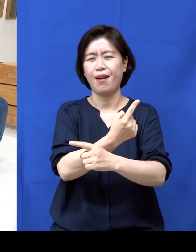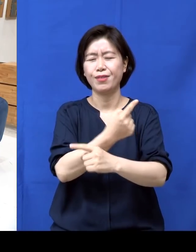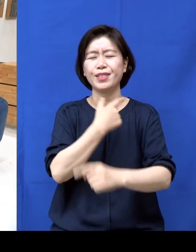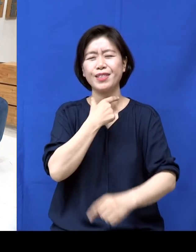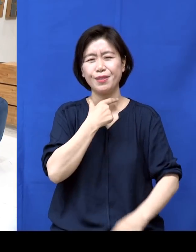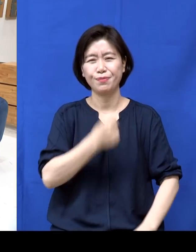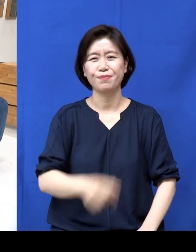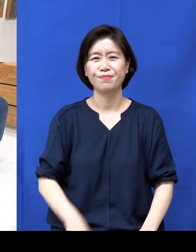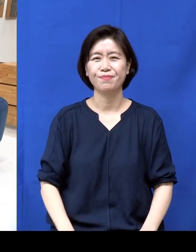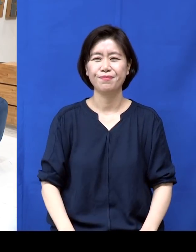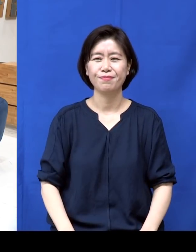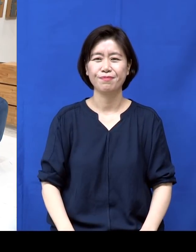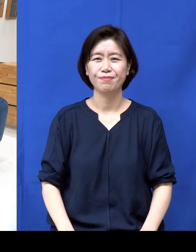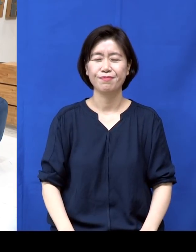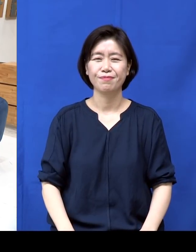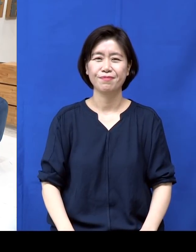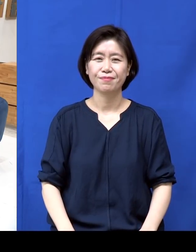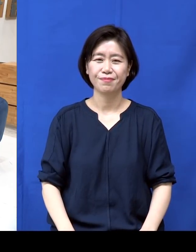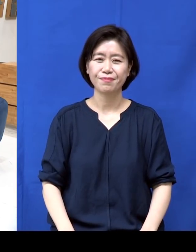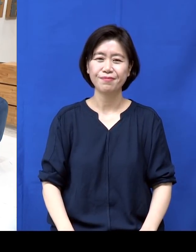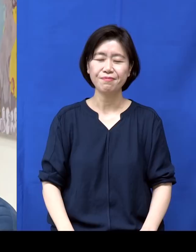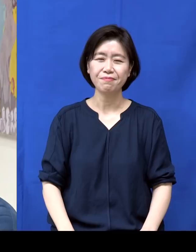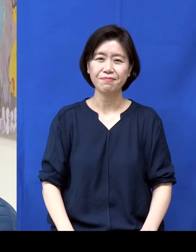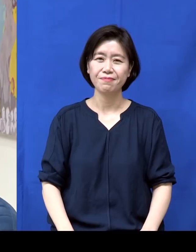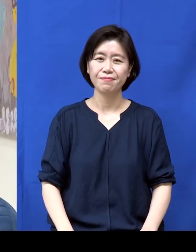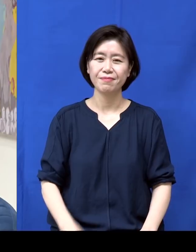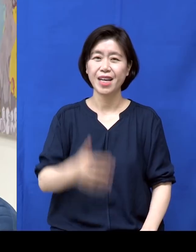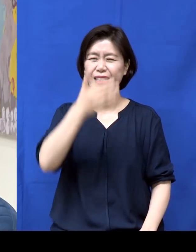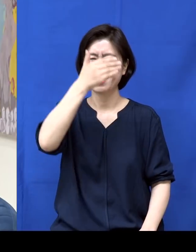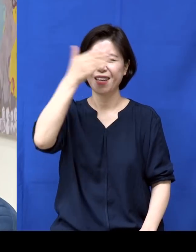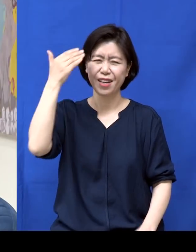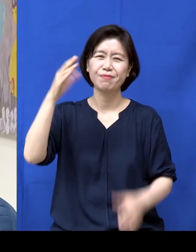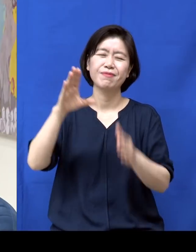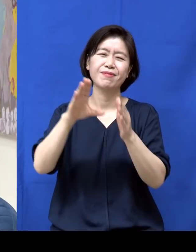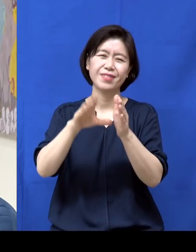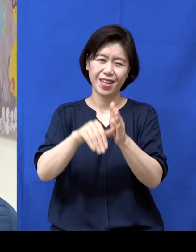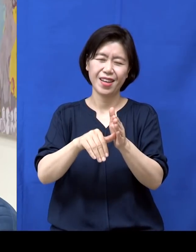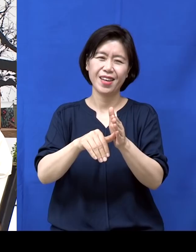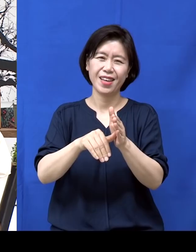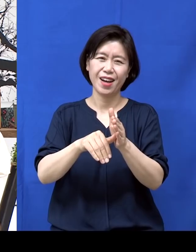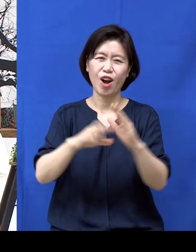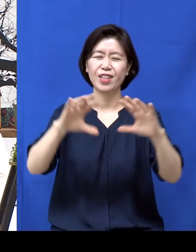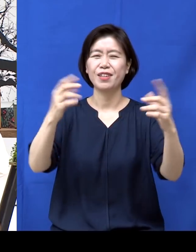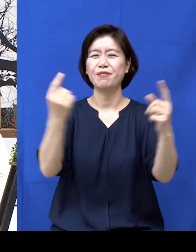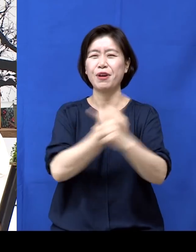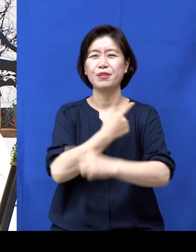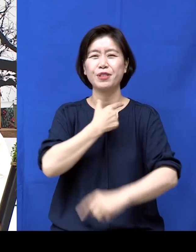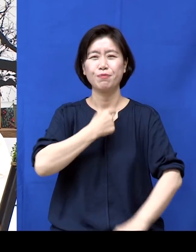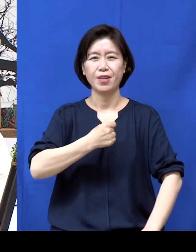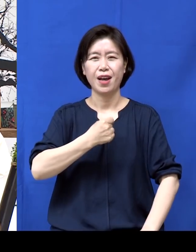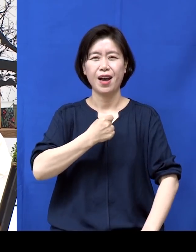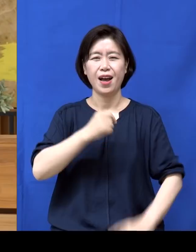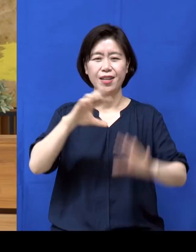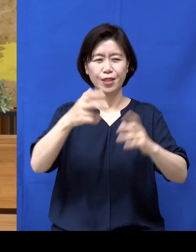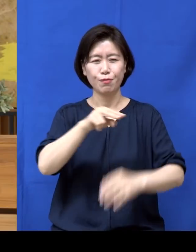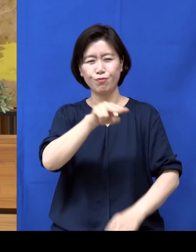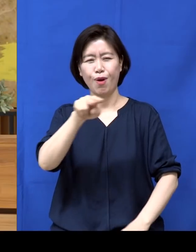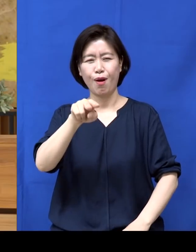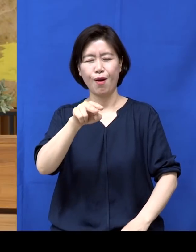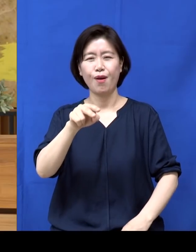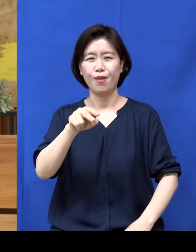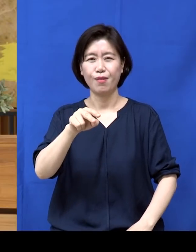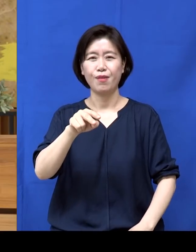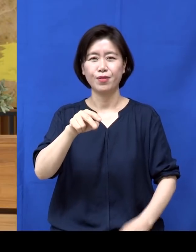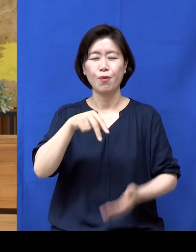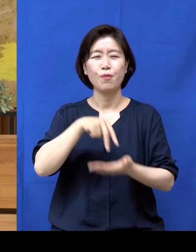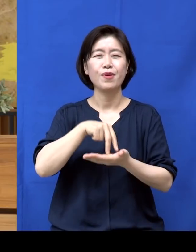싶으셨어요? 뭐가 그렇게 마음에 안 드셨어요? 그랬던 것 같아요. 그 젊은 나이에. 젊은 나이에? 네, 젊은 나이에 그럴 수 있잖아요. 그렇죠. 세상을 본다라는 그렇죠. 게. 살아보니까